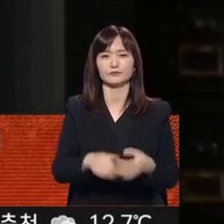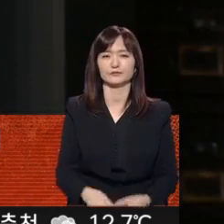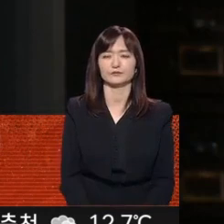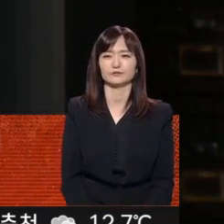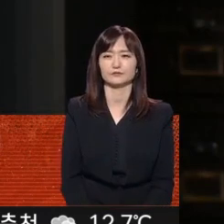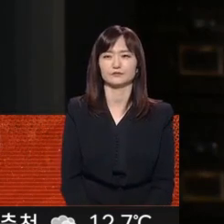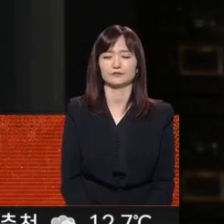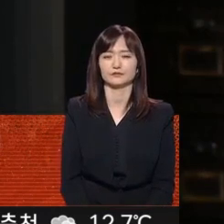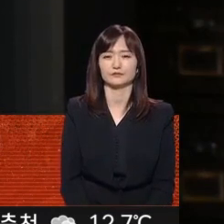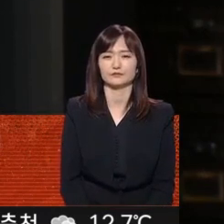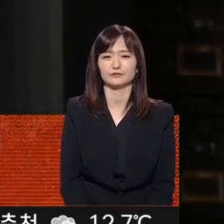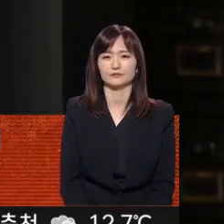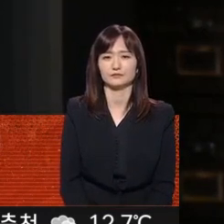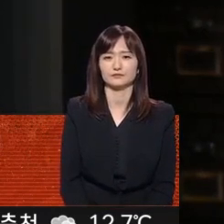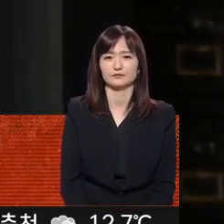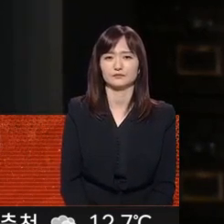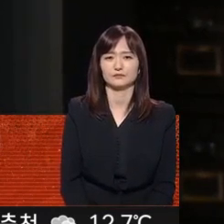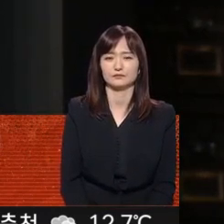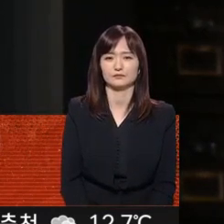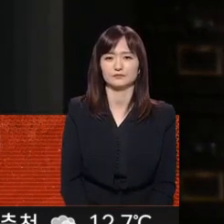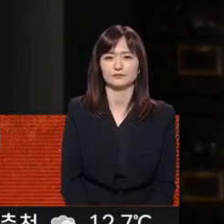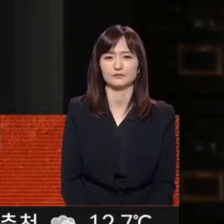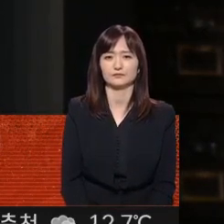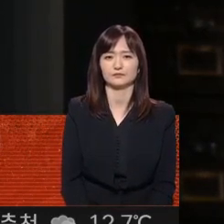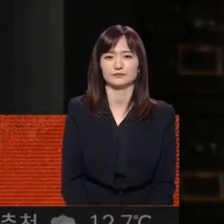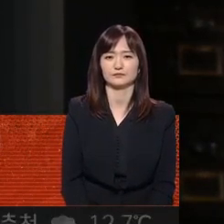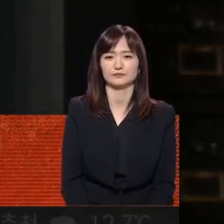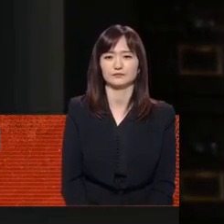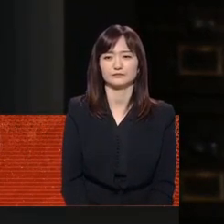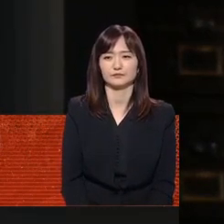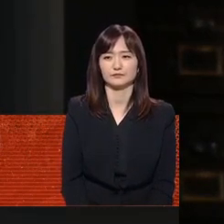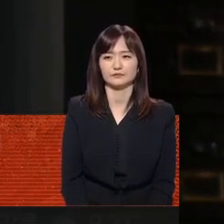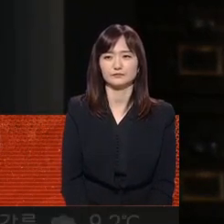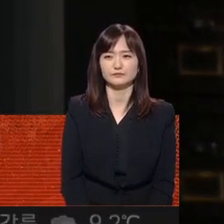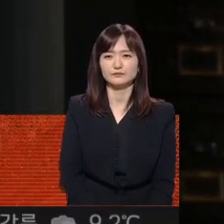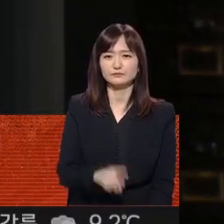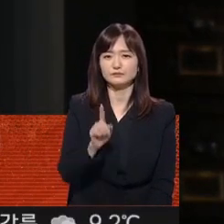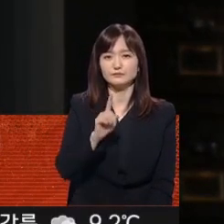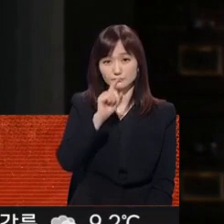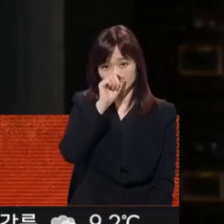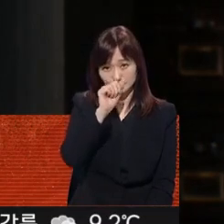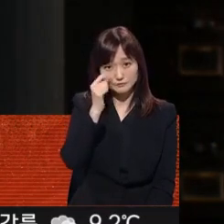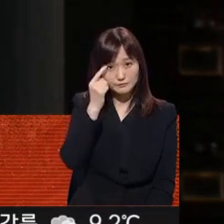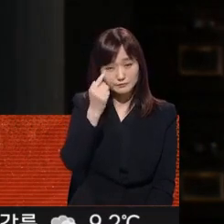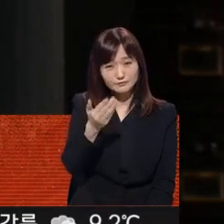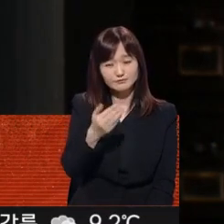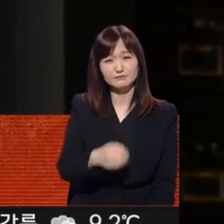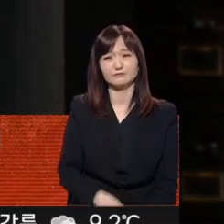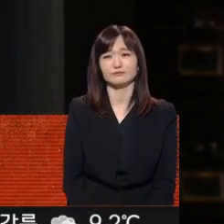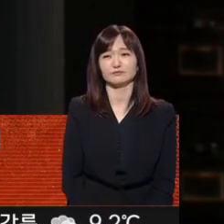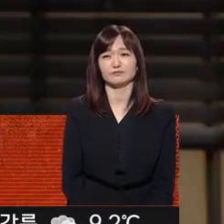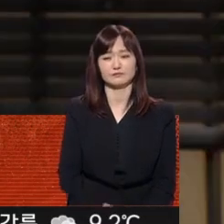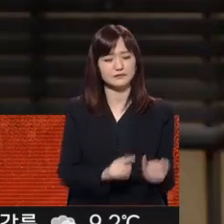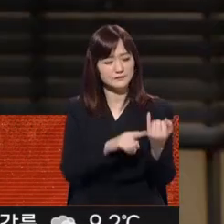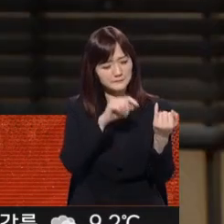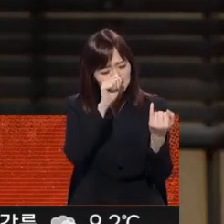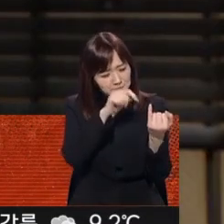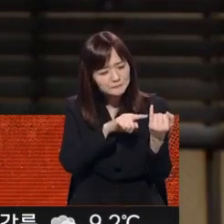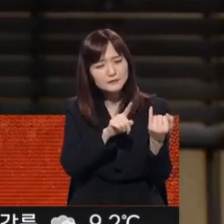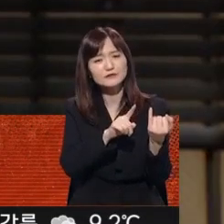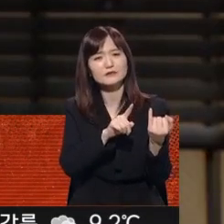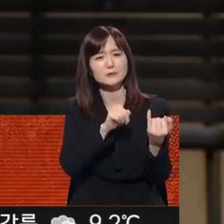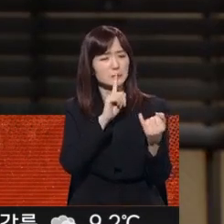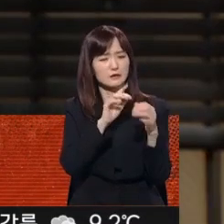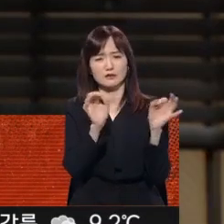제가 소장님께 마지막으로 좀 여쭙겠습니다 자 이거 어떻게 하면 좋겠습니까 말이 안 되죠 호감을 어떻게